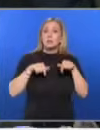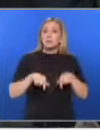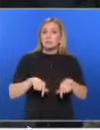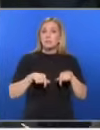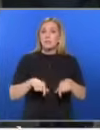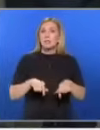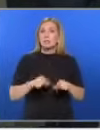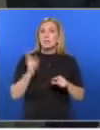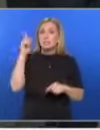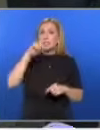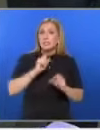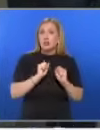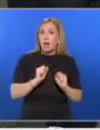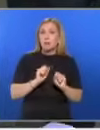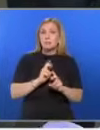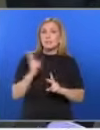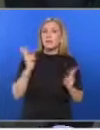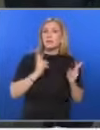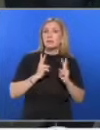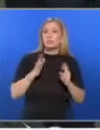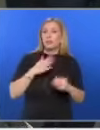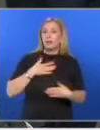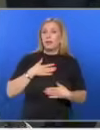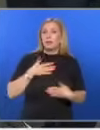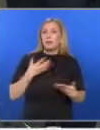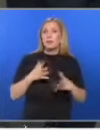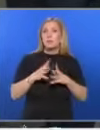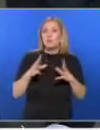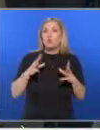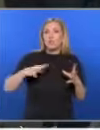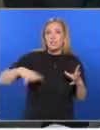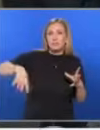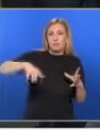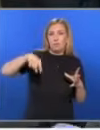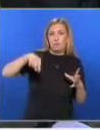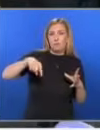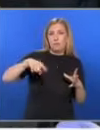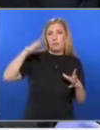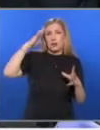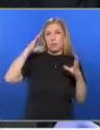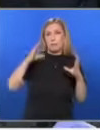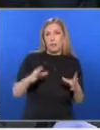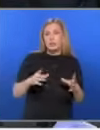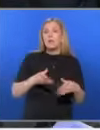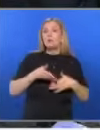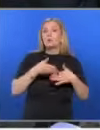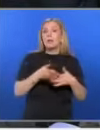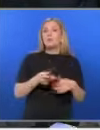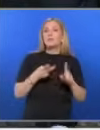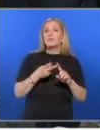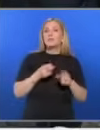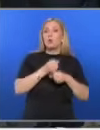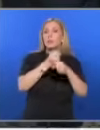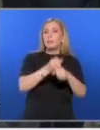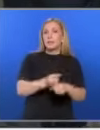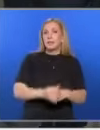дни да стане ясно, ще има ли мнозинство в парламента и подкрепа за мандата даден на второто по